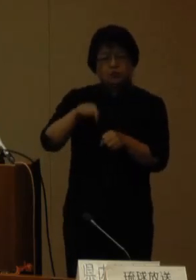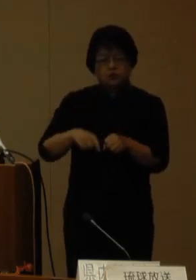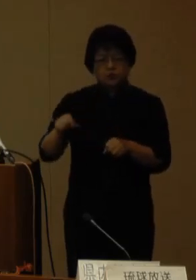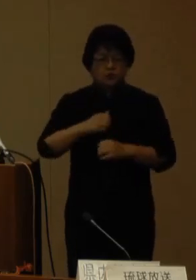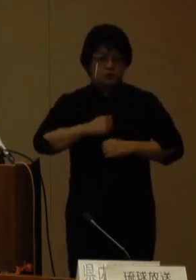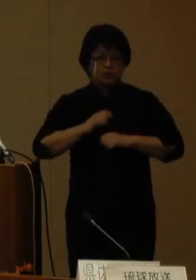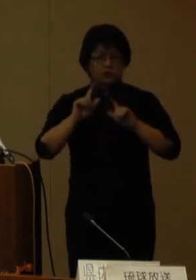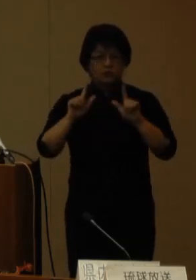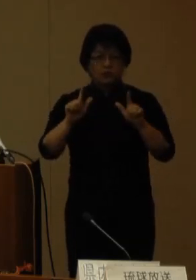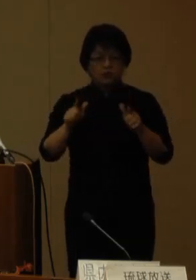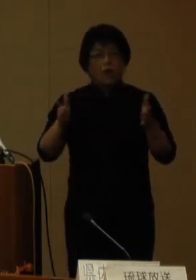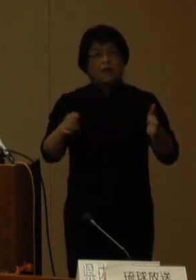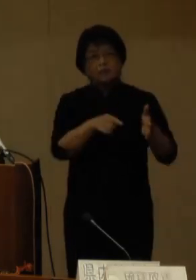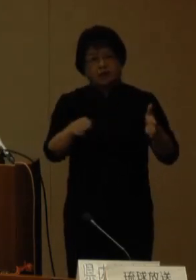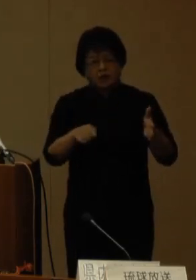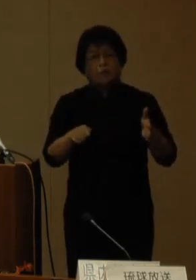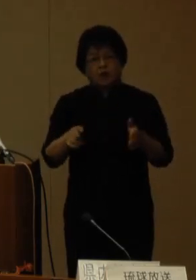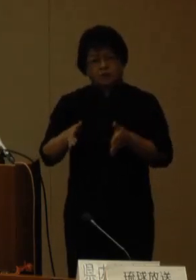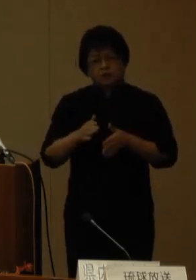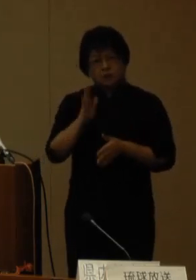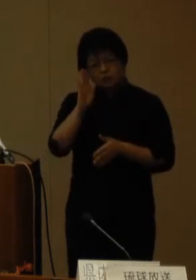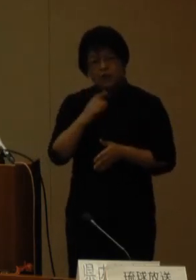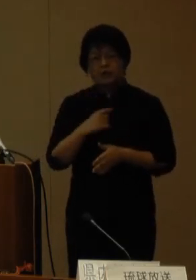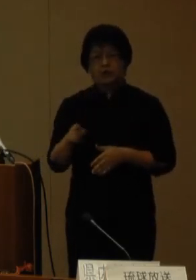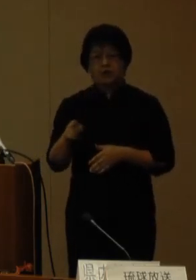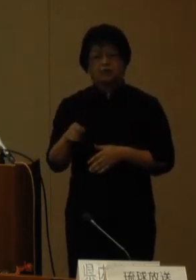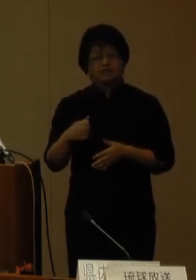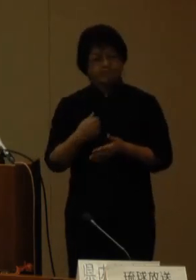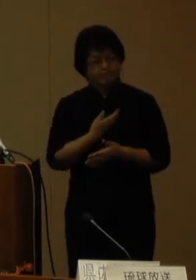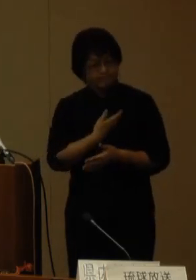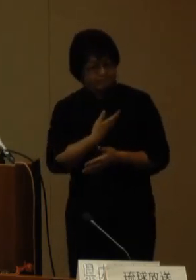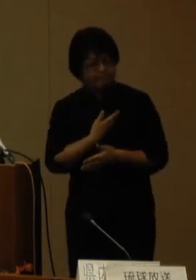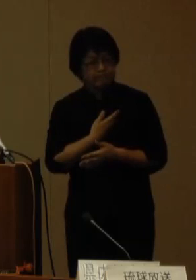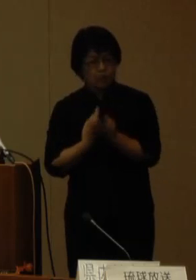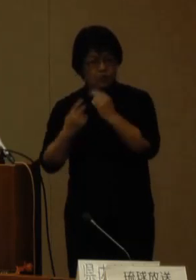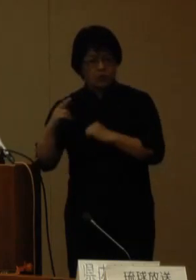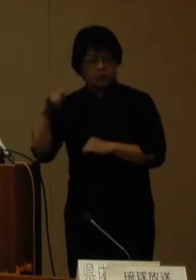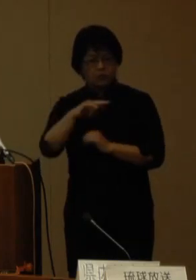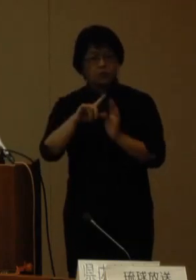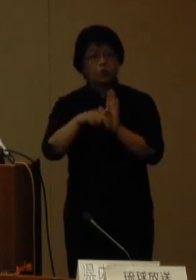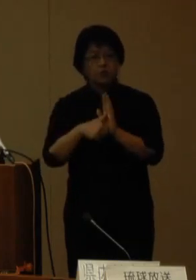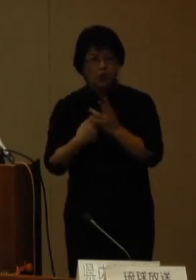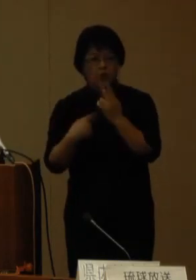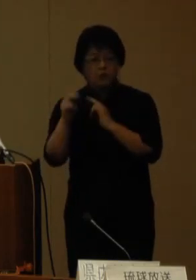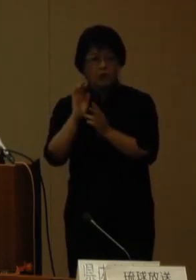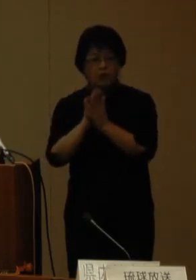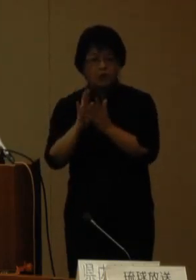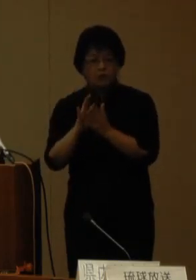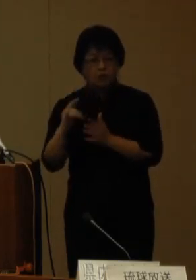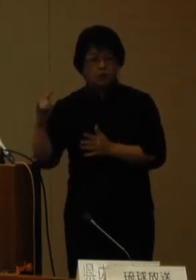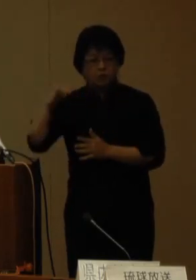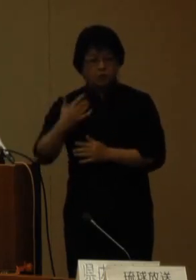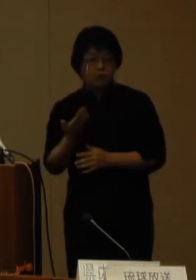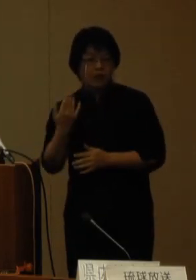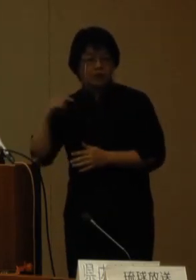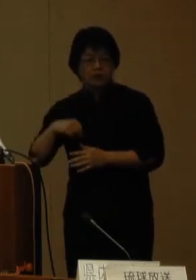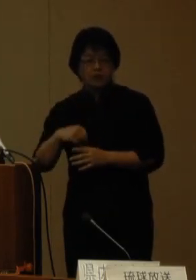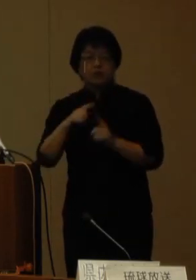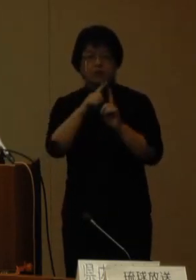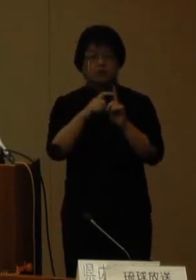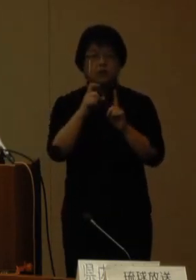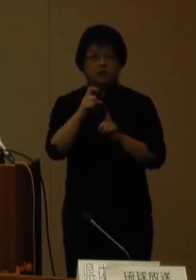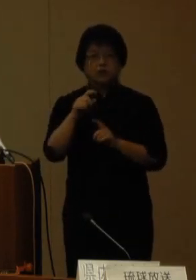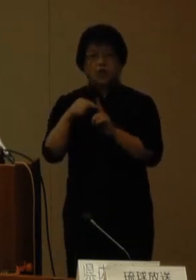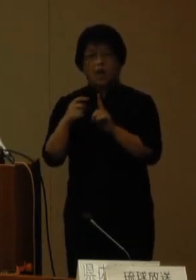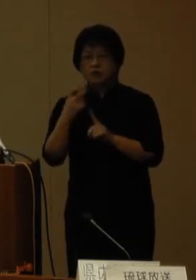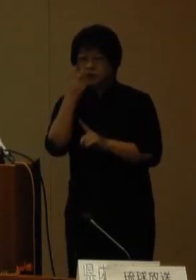措置期間は自粛をしてください。やむなく必要があって来訪する場合は、本県入域前に PCR 検査